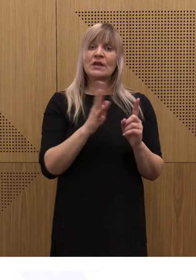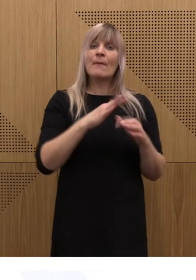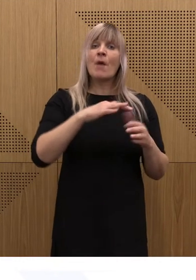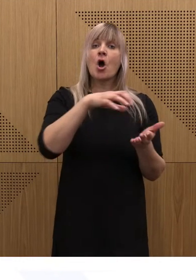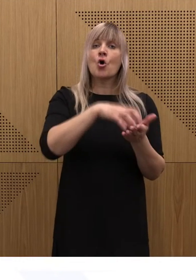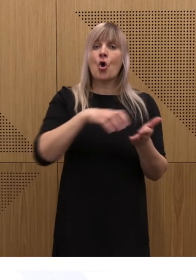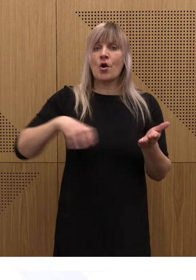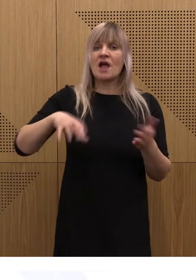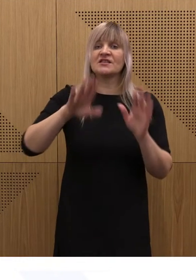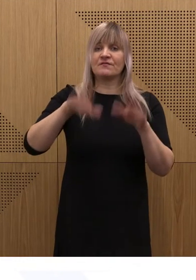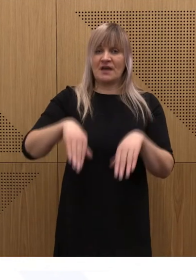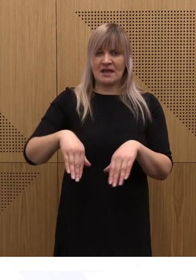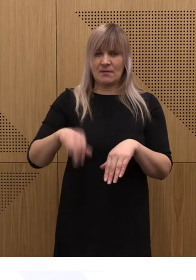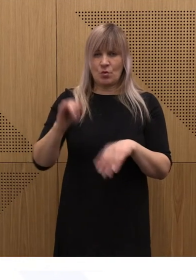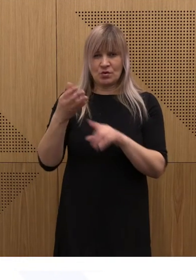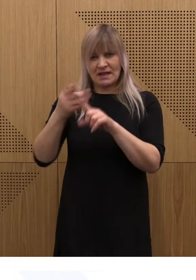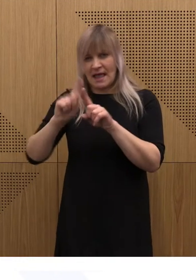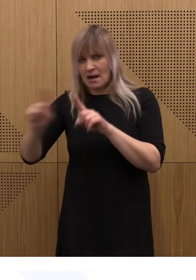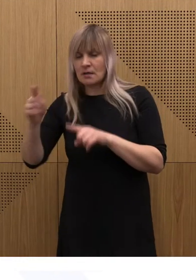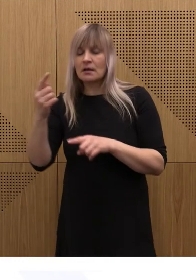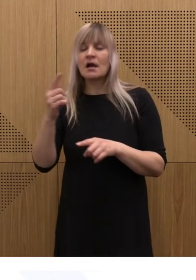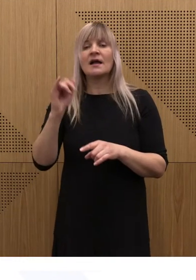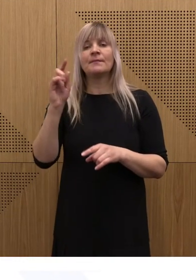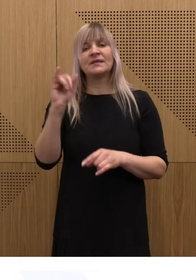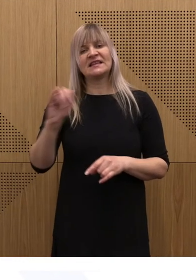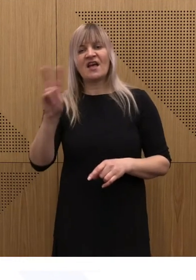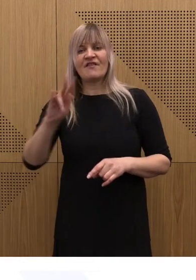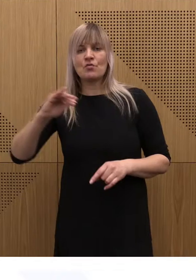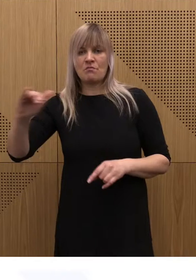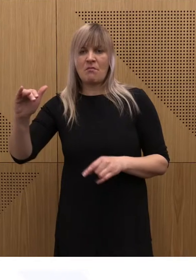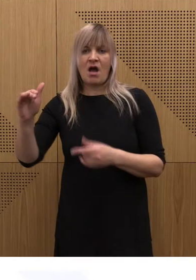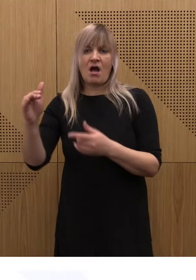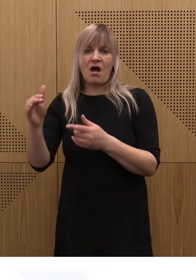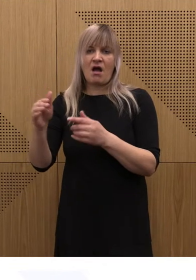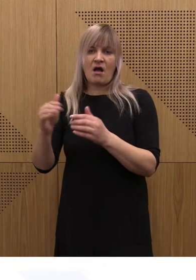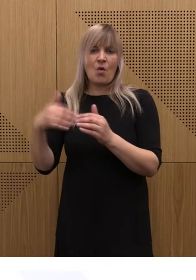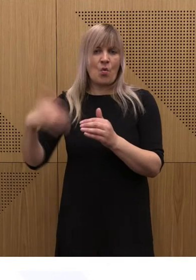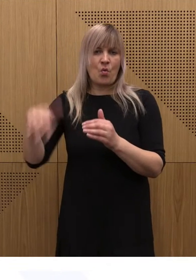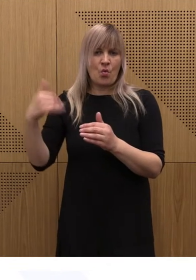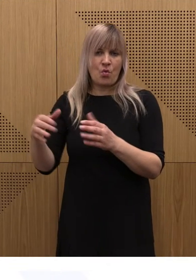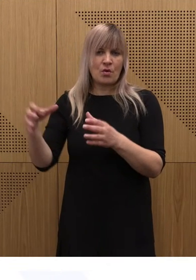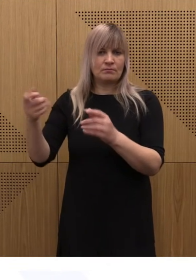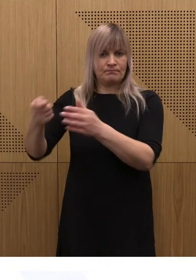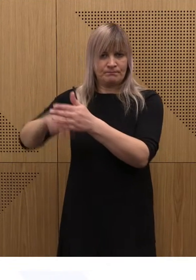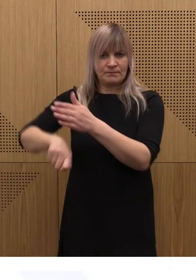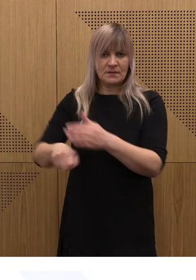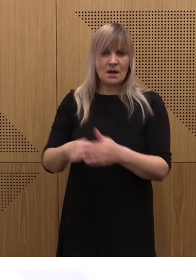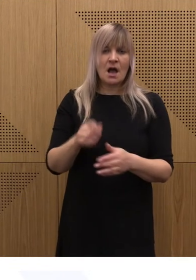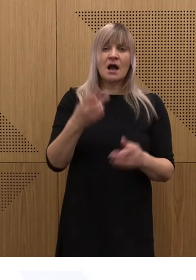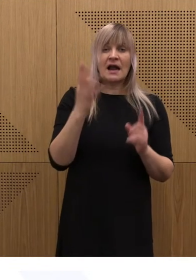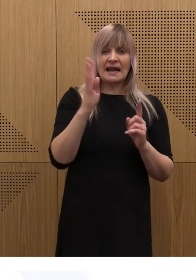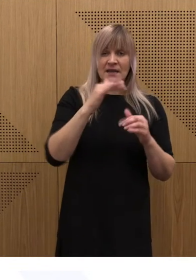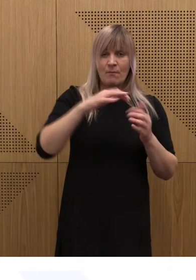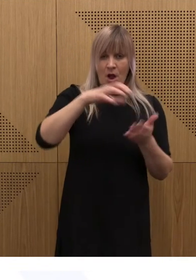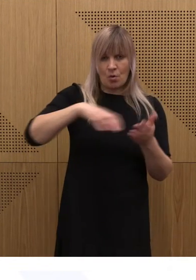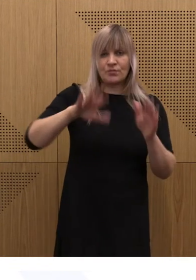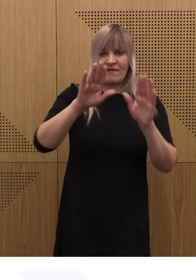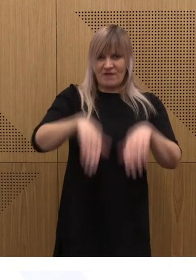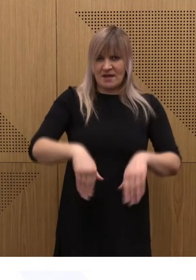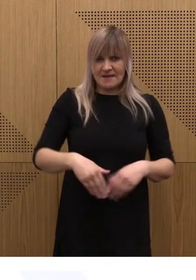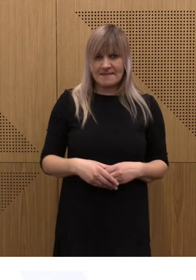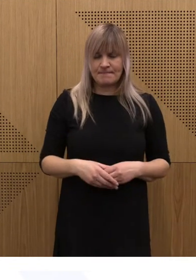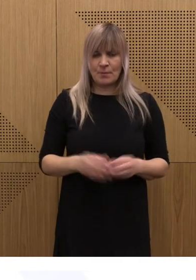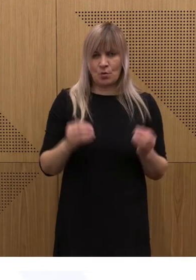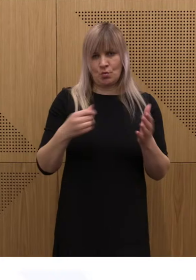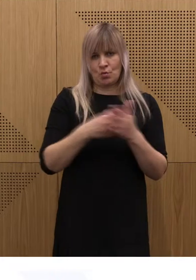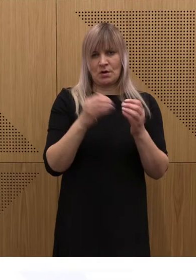14. maakonnas seda saab teha edasi. Ida-Virumaa näited on liiga kõrged. Nüüd, et seal seda lubada. Nüüd Ida-Virumaal, nagu